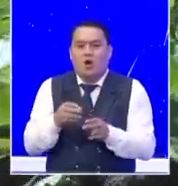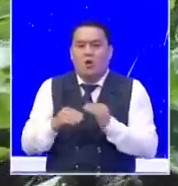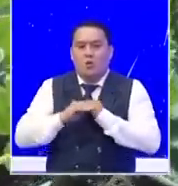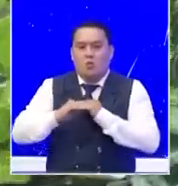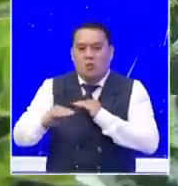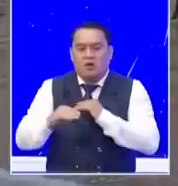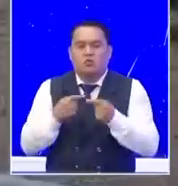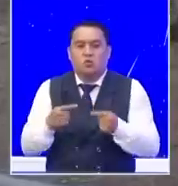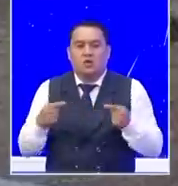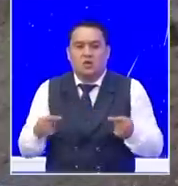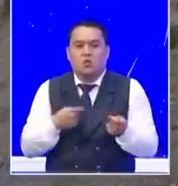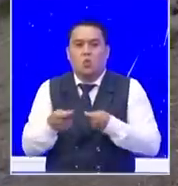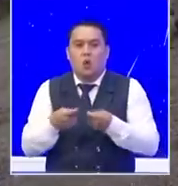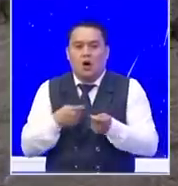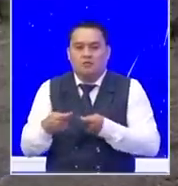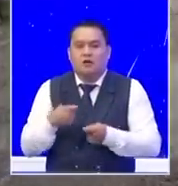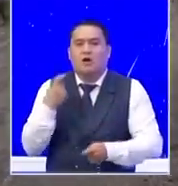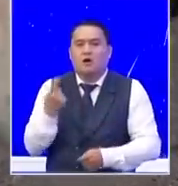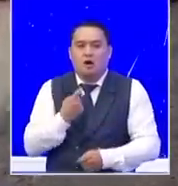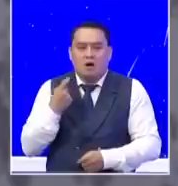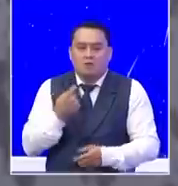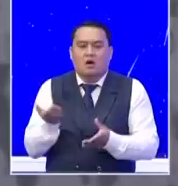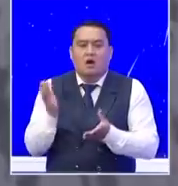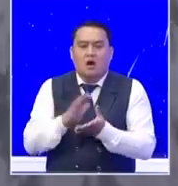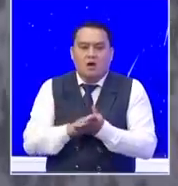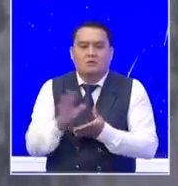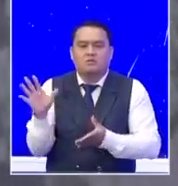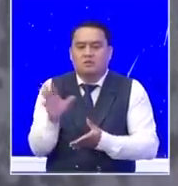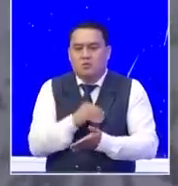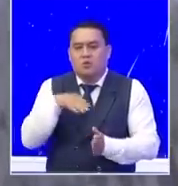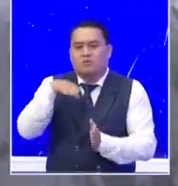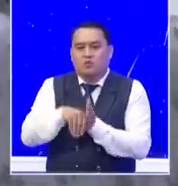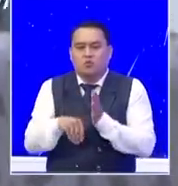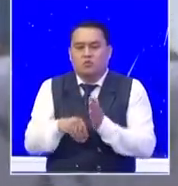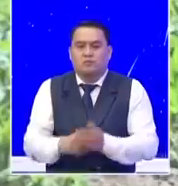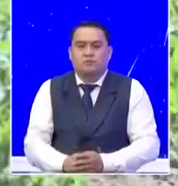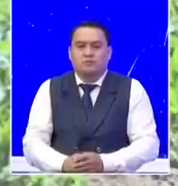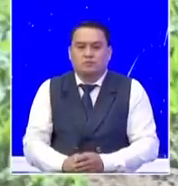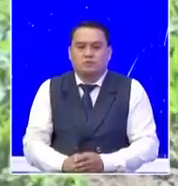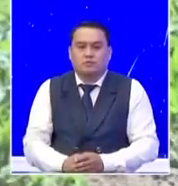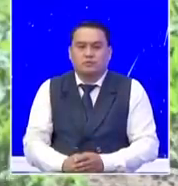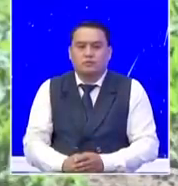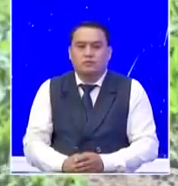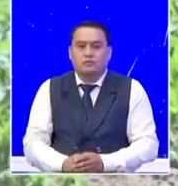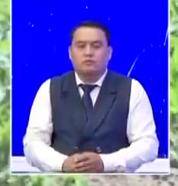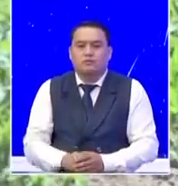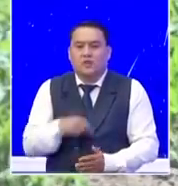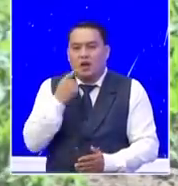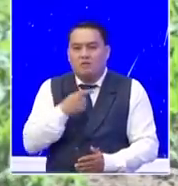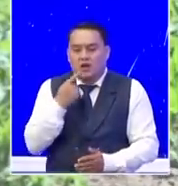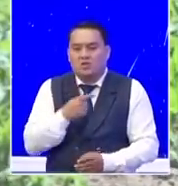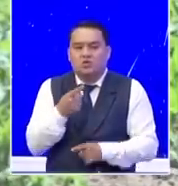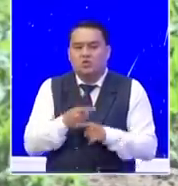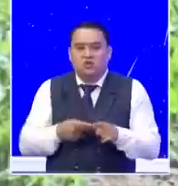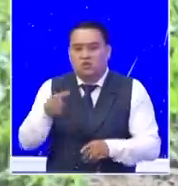и другие. Глава правительства посетил хозяйство и ознакомился со всеми внедренными ноу-хау. Если говорить уже о